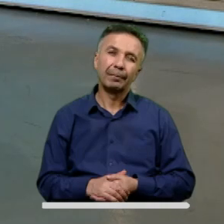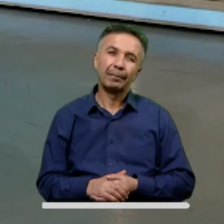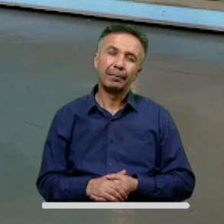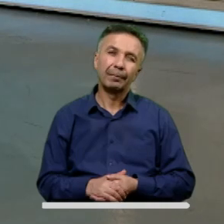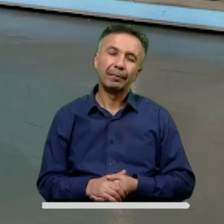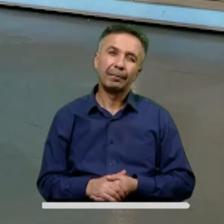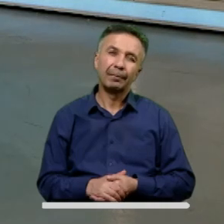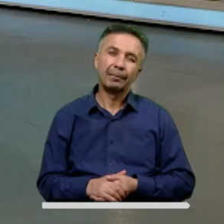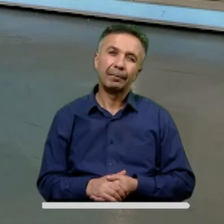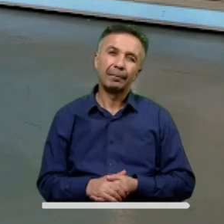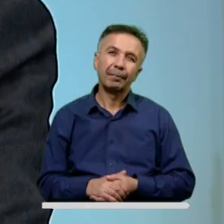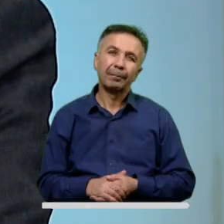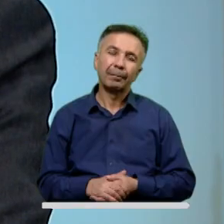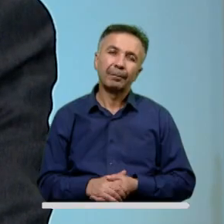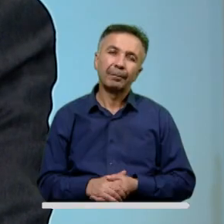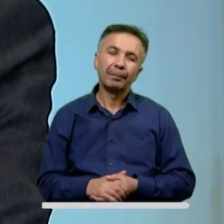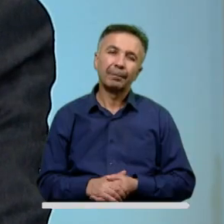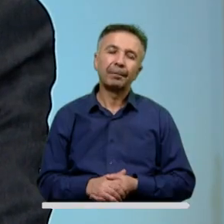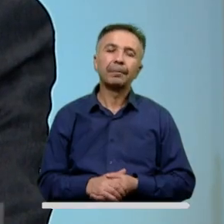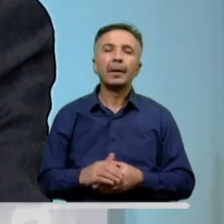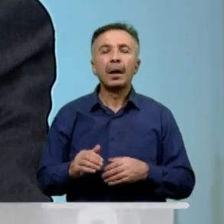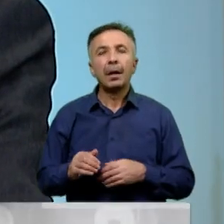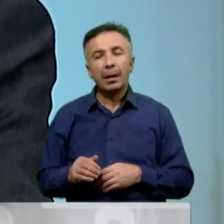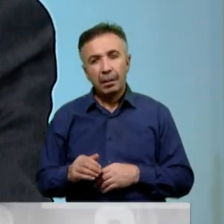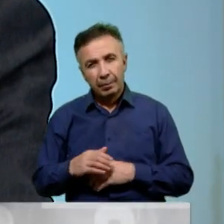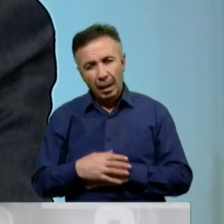Hanefi mezhebinde, sonra sorayım onu. Hanefi mezhebinde